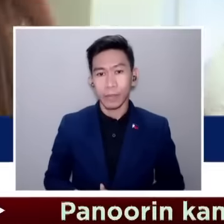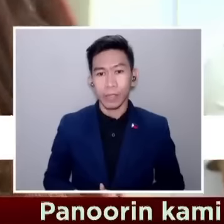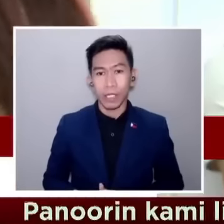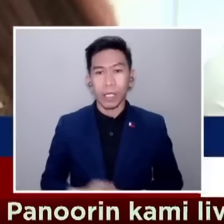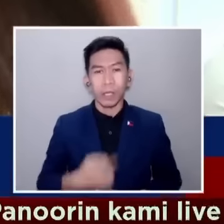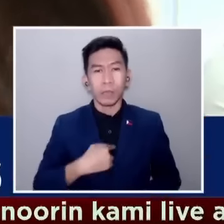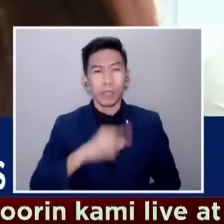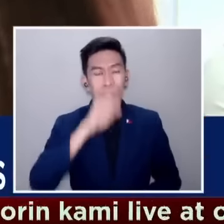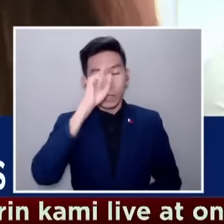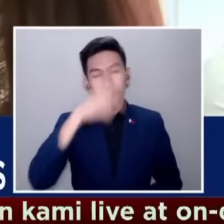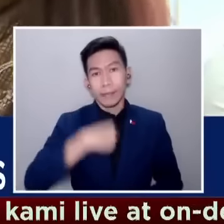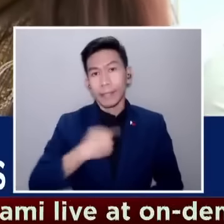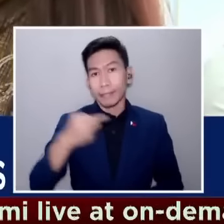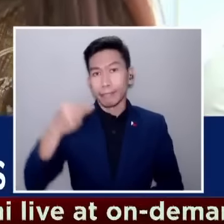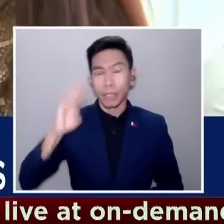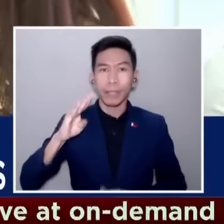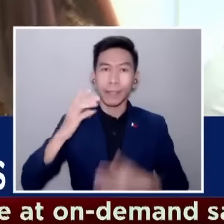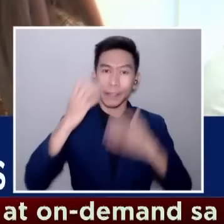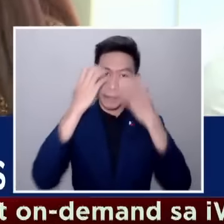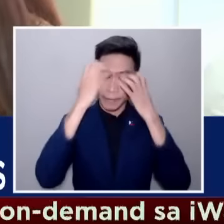ako. Maganda yung pila sa baba.